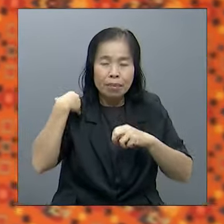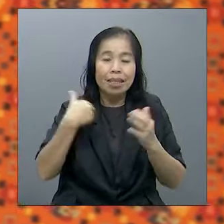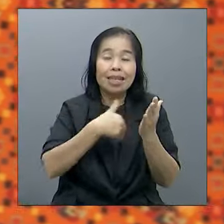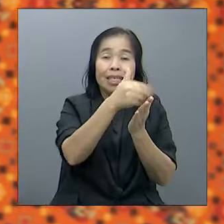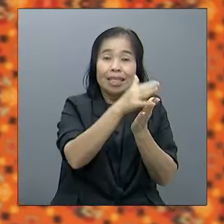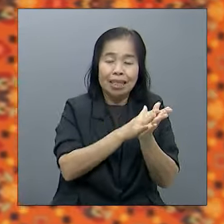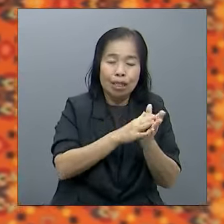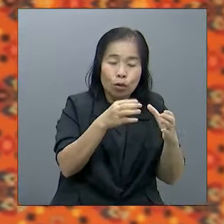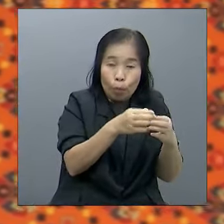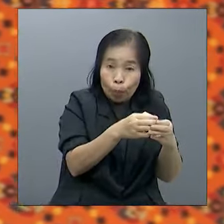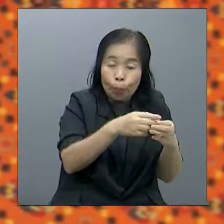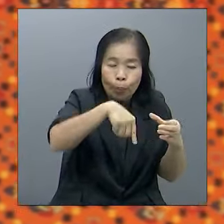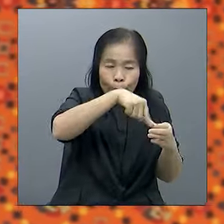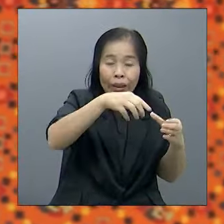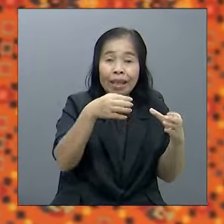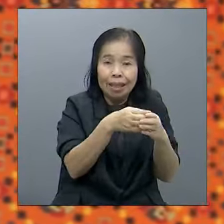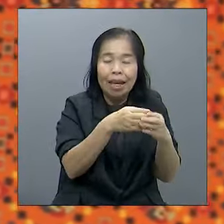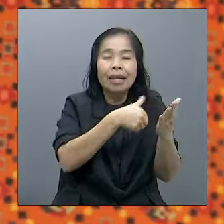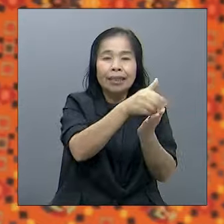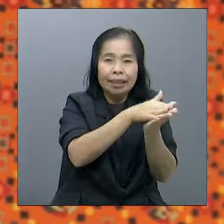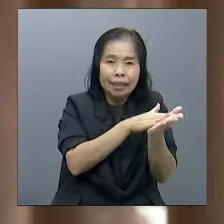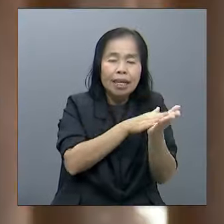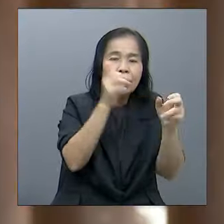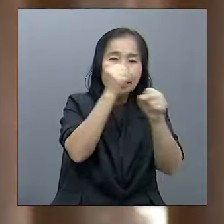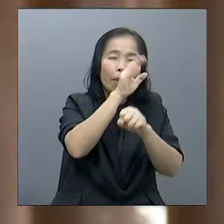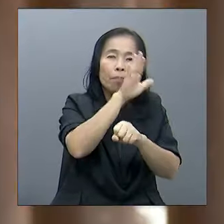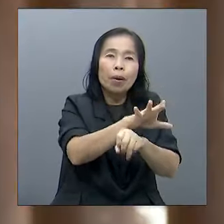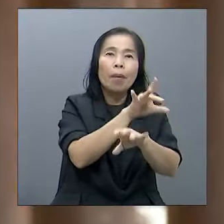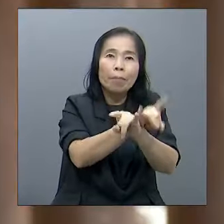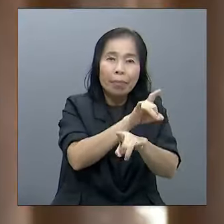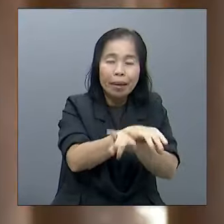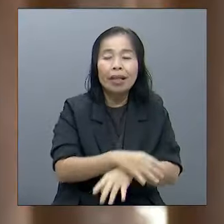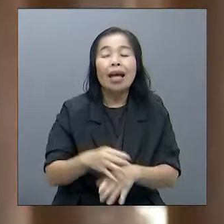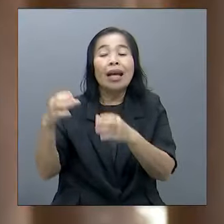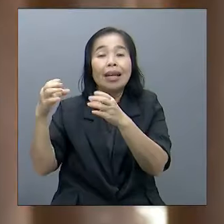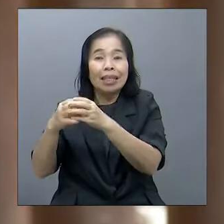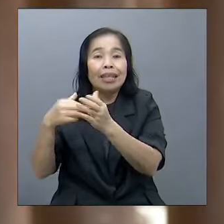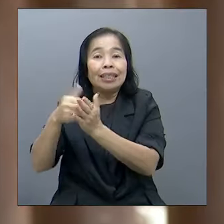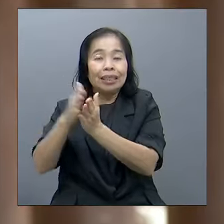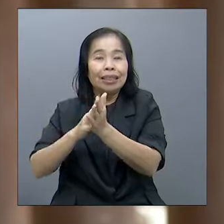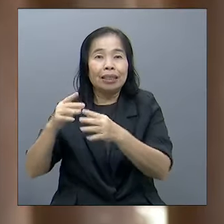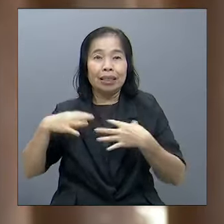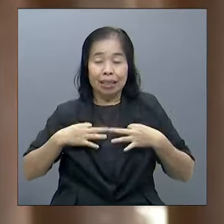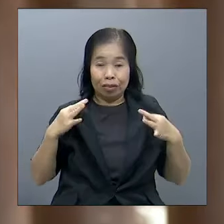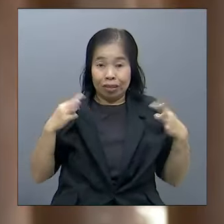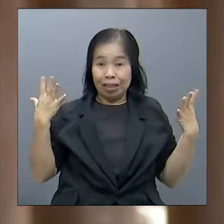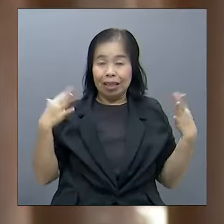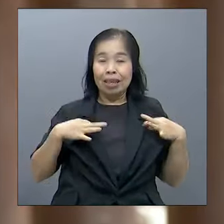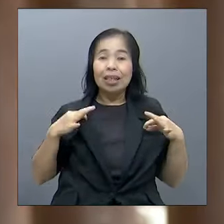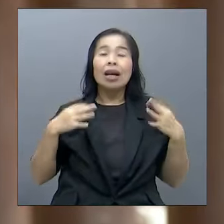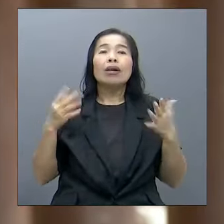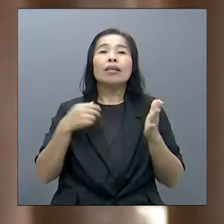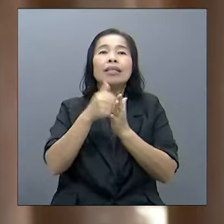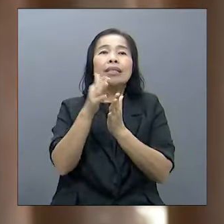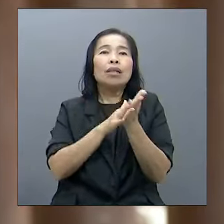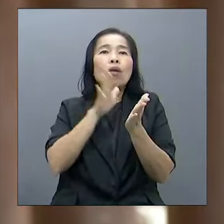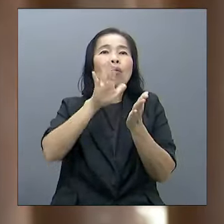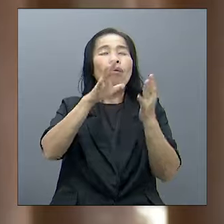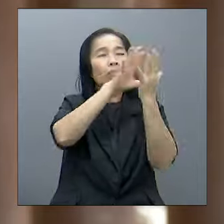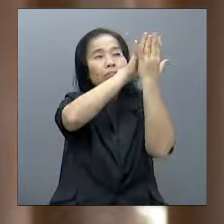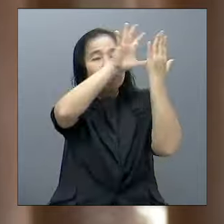ที่เป็นชุดสีจากงานสกุลช่างเมืองเพชรและชุดสีอีกชุดหนึ่งอย่างเสื้อตัวนี้ก็เป็นชุดสีที่มาจากงานจิตรกรรมฝาผ